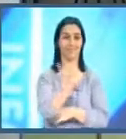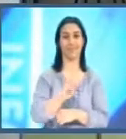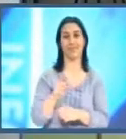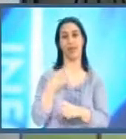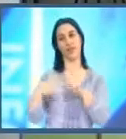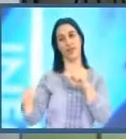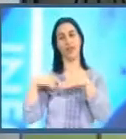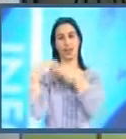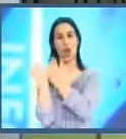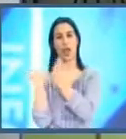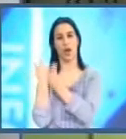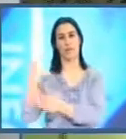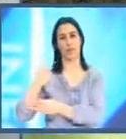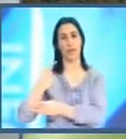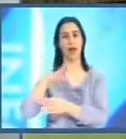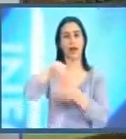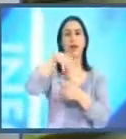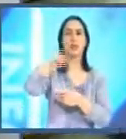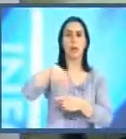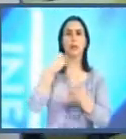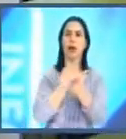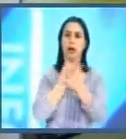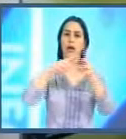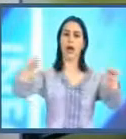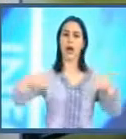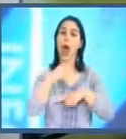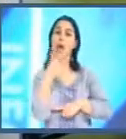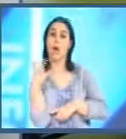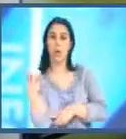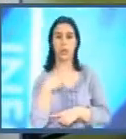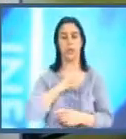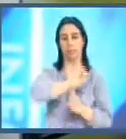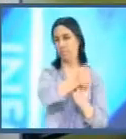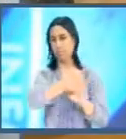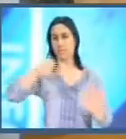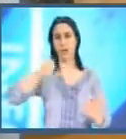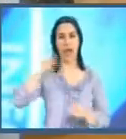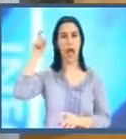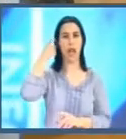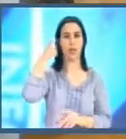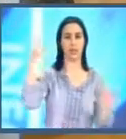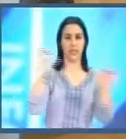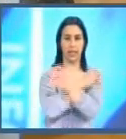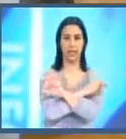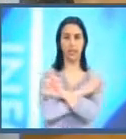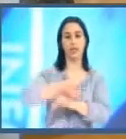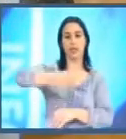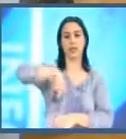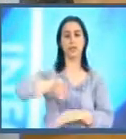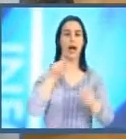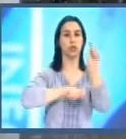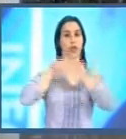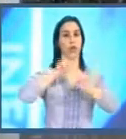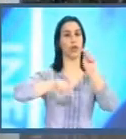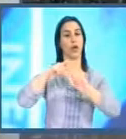escoles. Tot i això, a les aules també es repetia la mateixa imatge de classes sense alumnes. Les associacions d'estudiants de